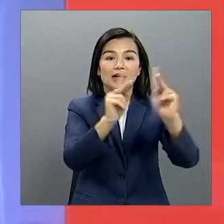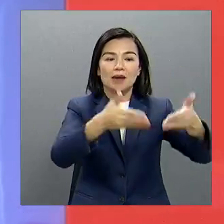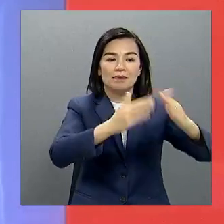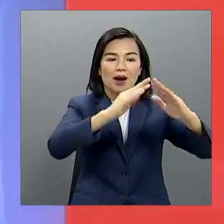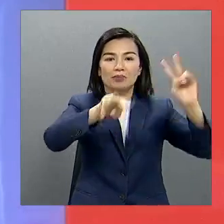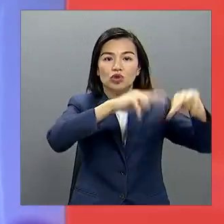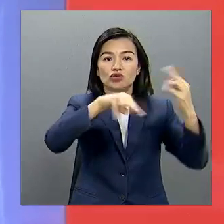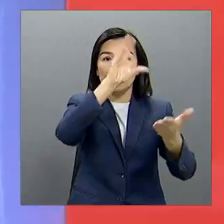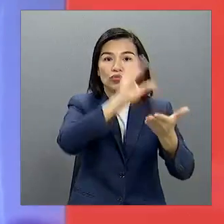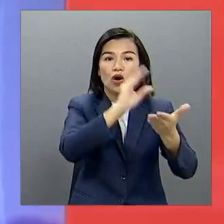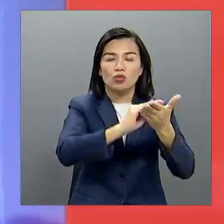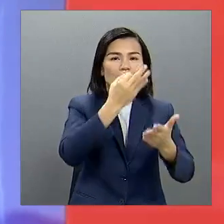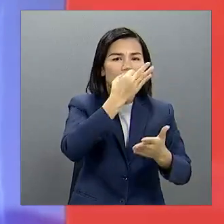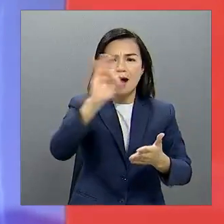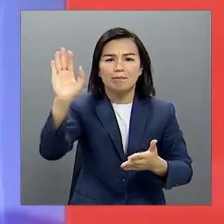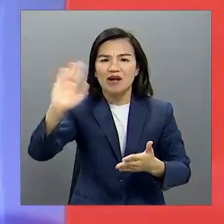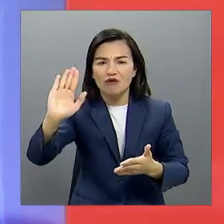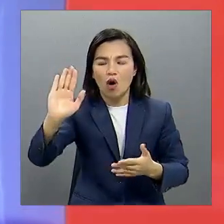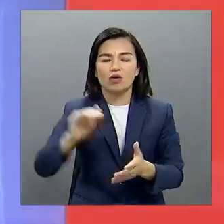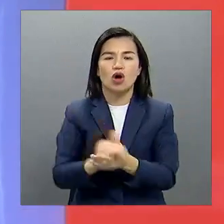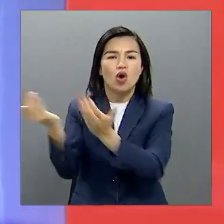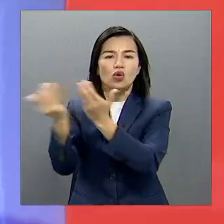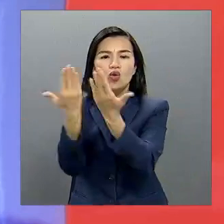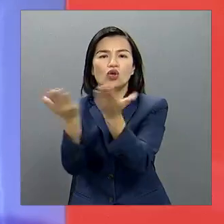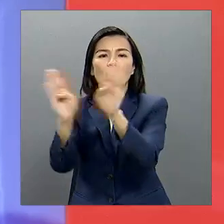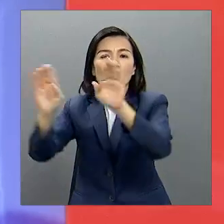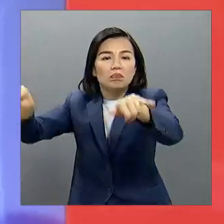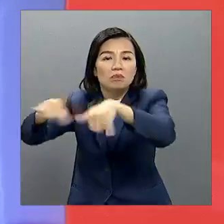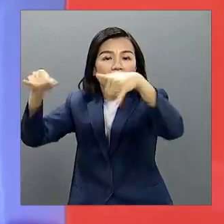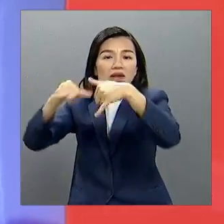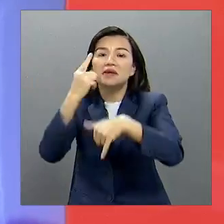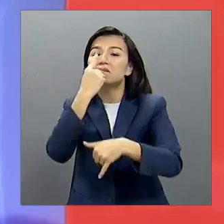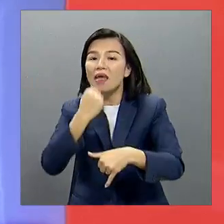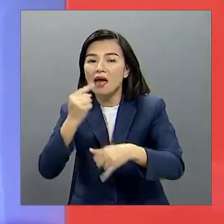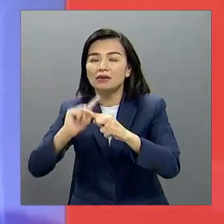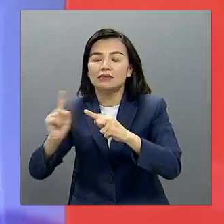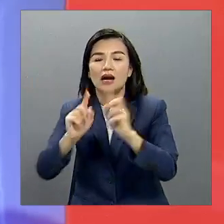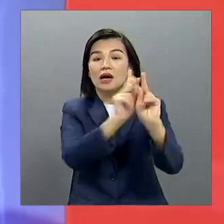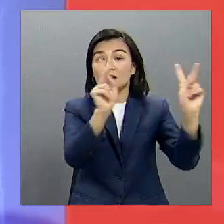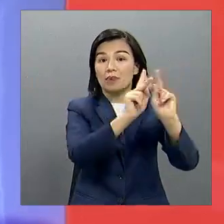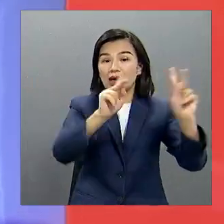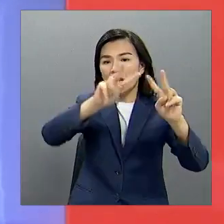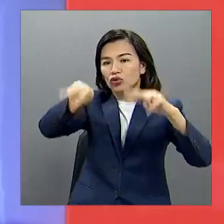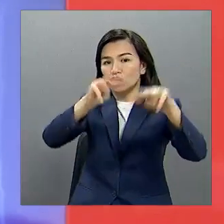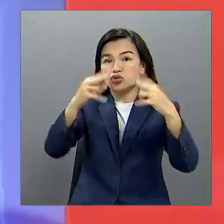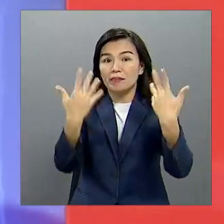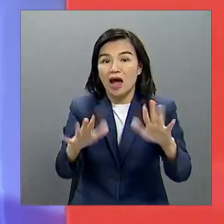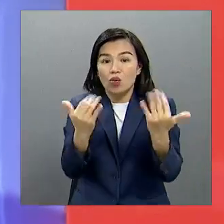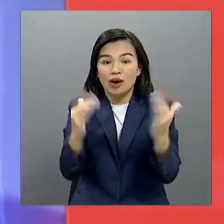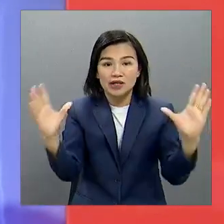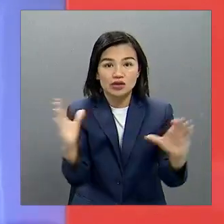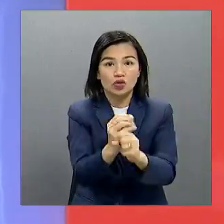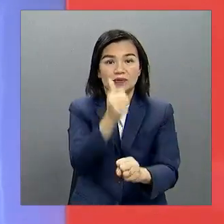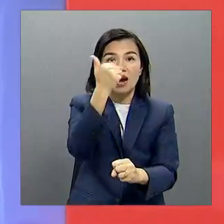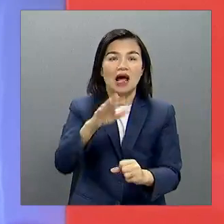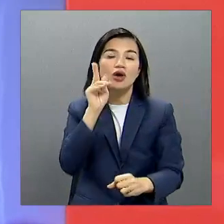งฟ้องนายวรยุทธ์อยู่วิทยานะครับซึ่งหลังจากที่มีการตั้งคณะกรรมการขึ้นมาไปตรวจสอบแล้ววันนี้ผลออกมาแล้วก็เลยนัดสื่อมวลชนแถลงข่า